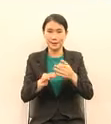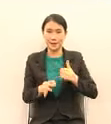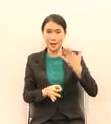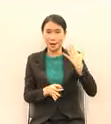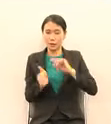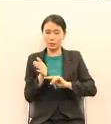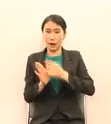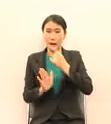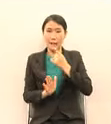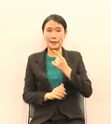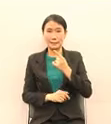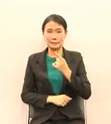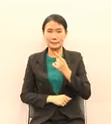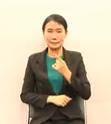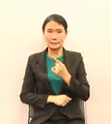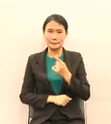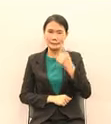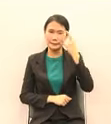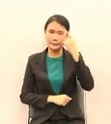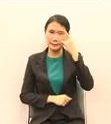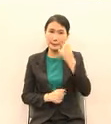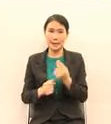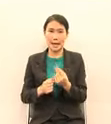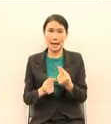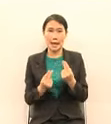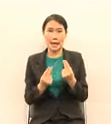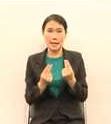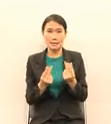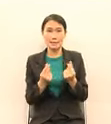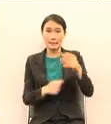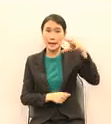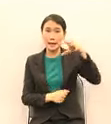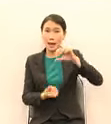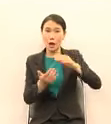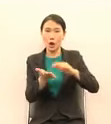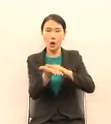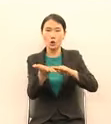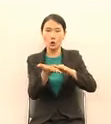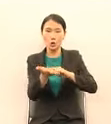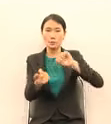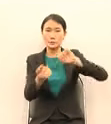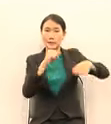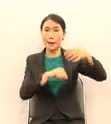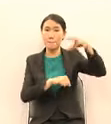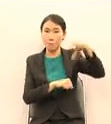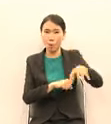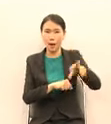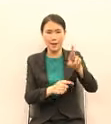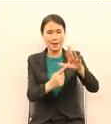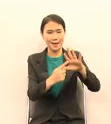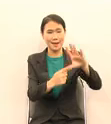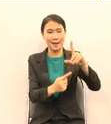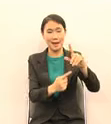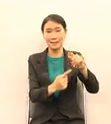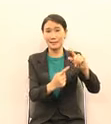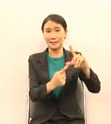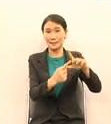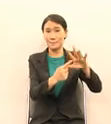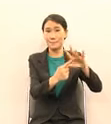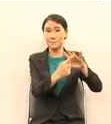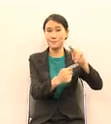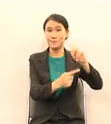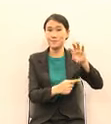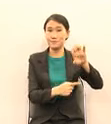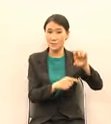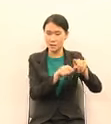าเหตุการณ์เกิดขึ้นที่ราชดำเนินกับลุมพินีนะแต่ว่าในข้อเท็จจริ